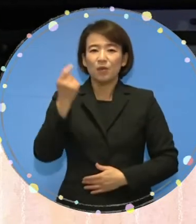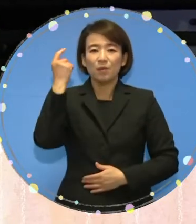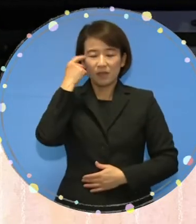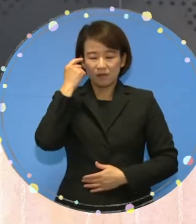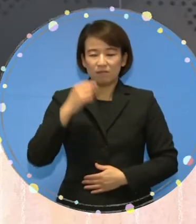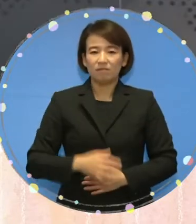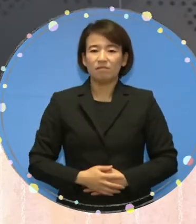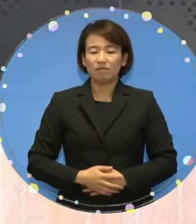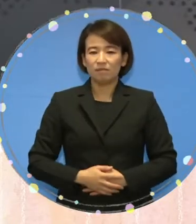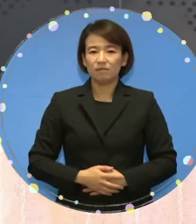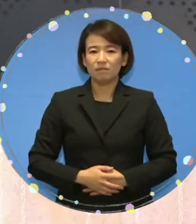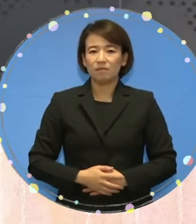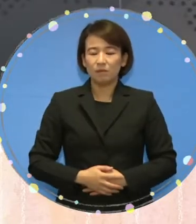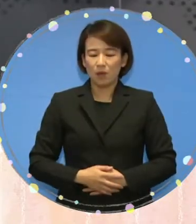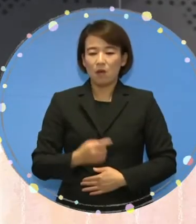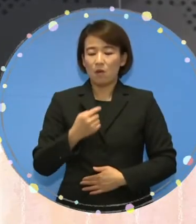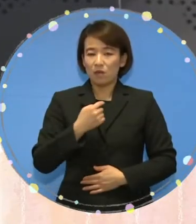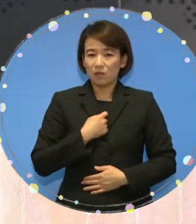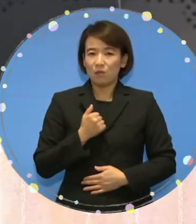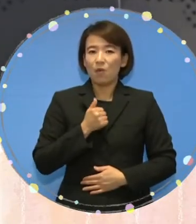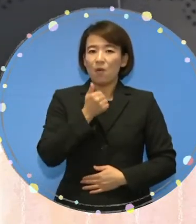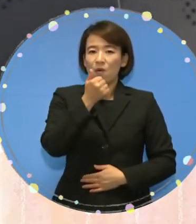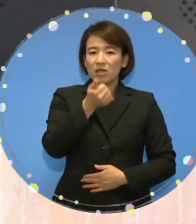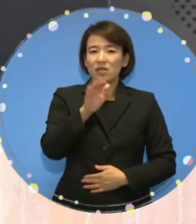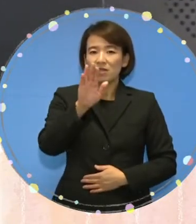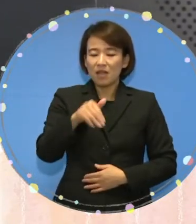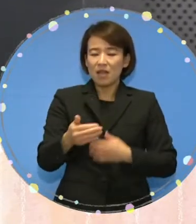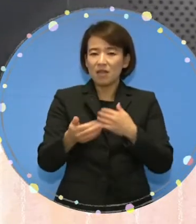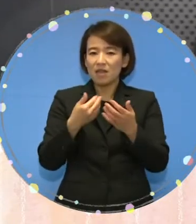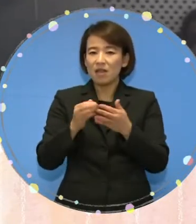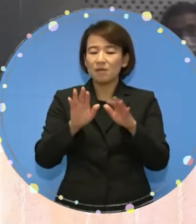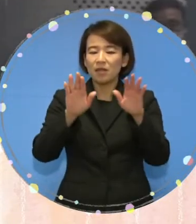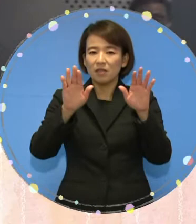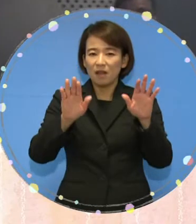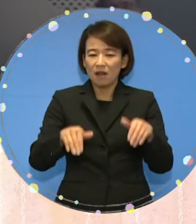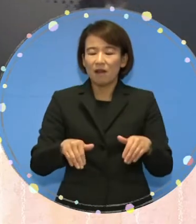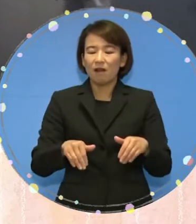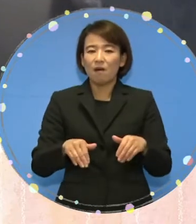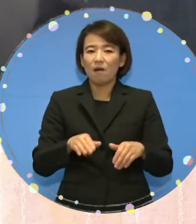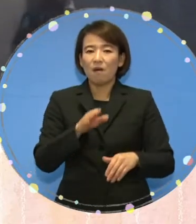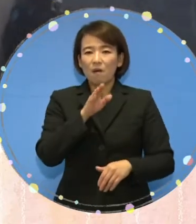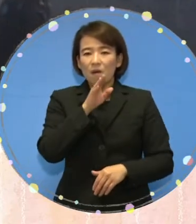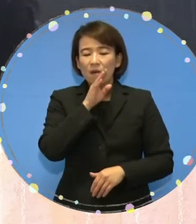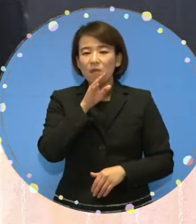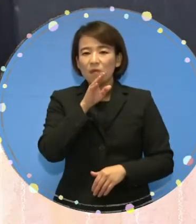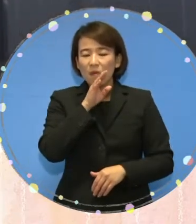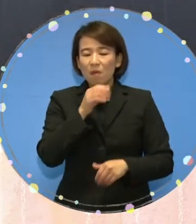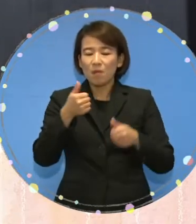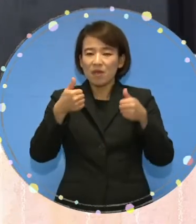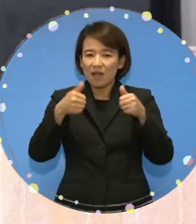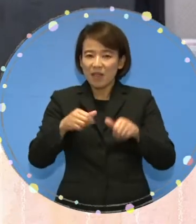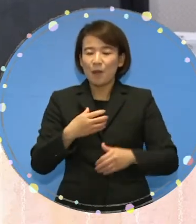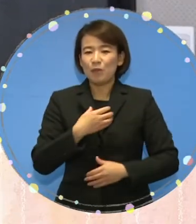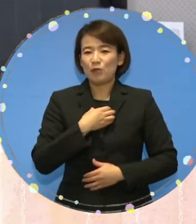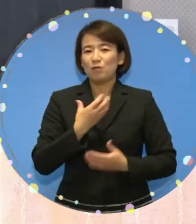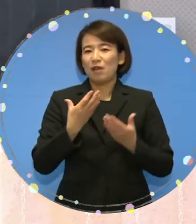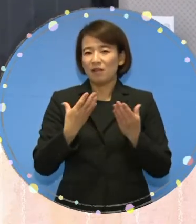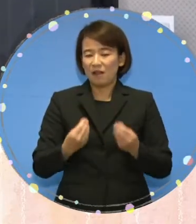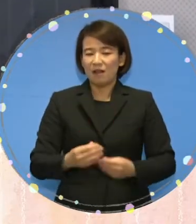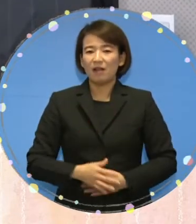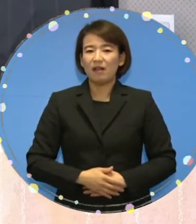と思います私も番組で疑似体験をさせていただきましたが本当に dr でびっくりしまし